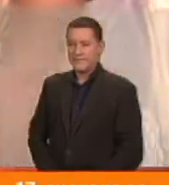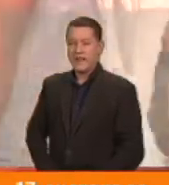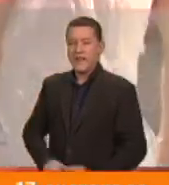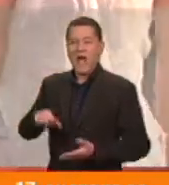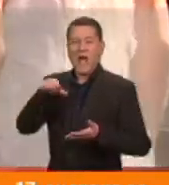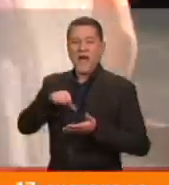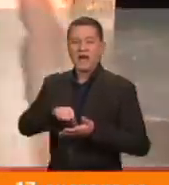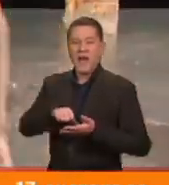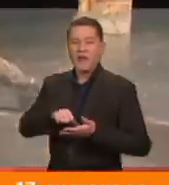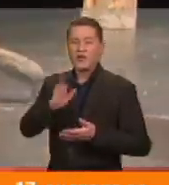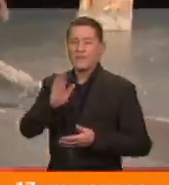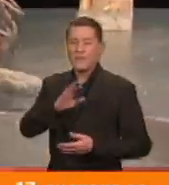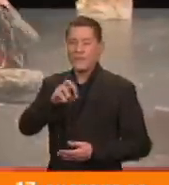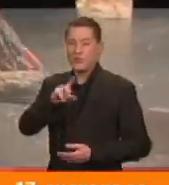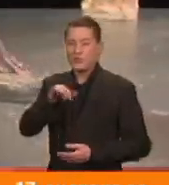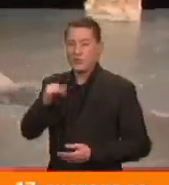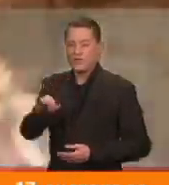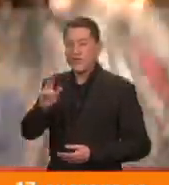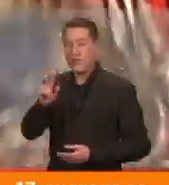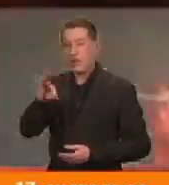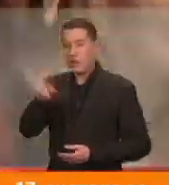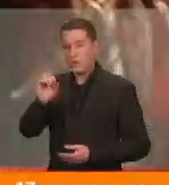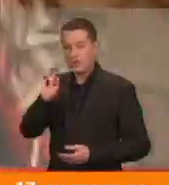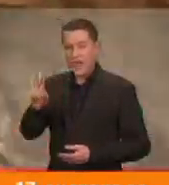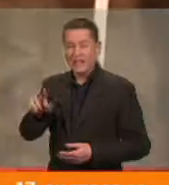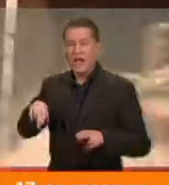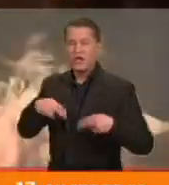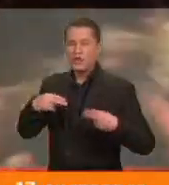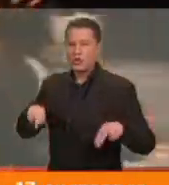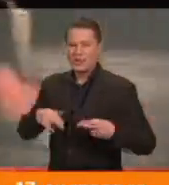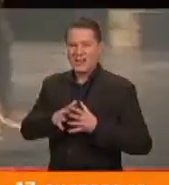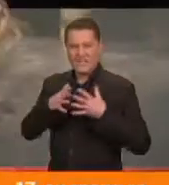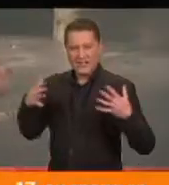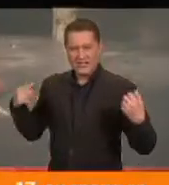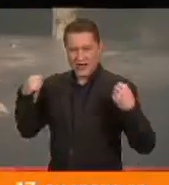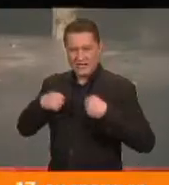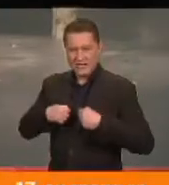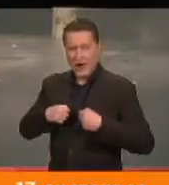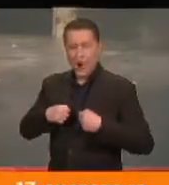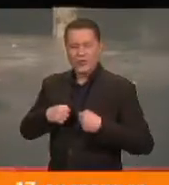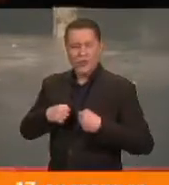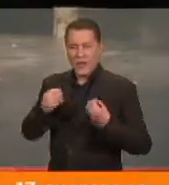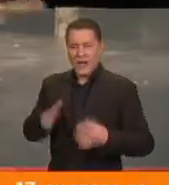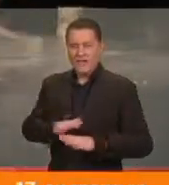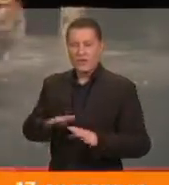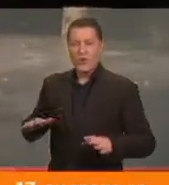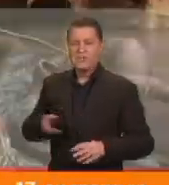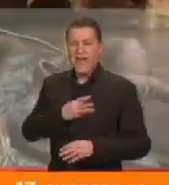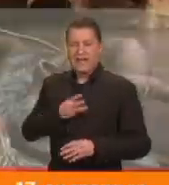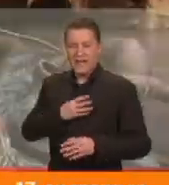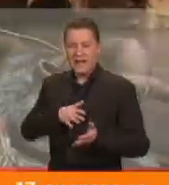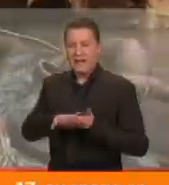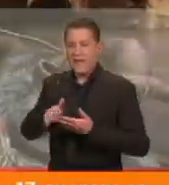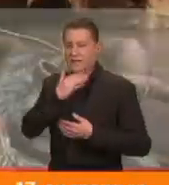Грають їх Вадим Мозговий і Валентин Квачан. Танцювати хлопцям у величезних костюмах непросто. Енергії тратиться дуже